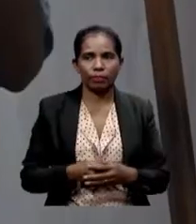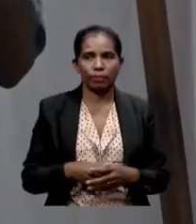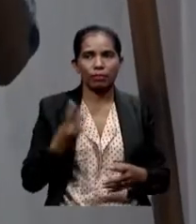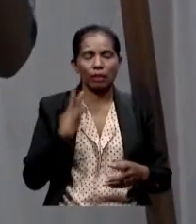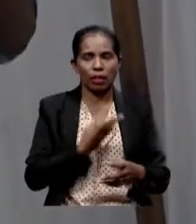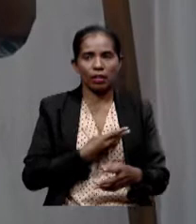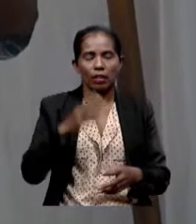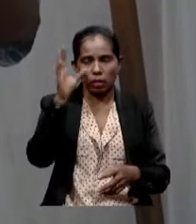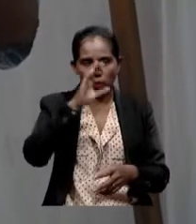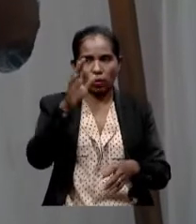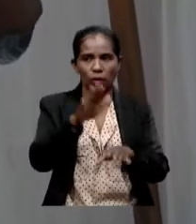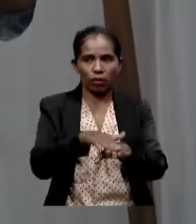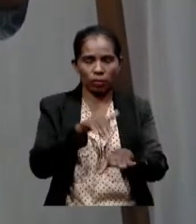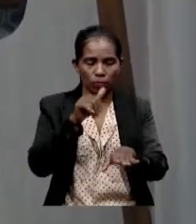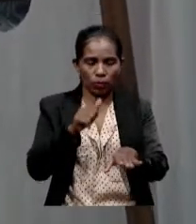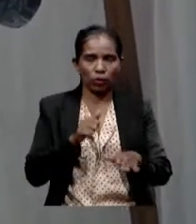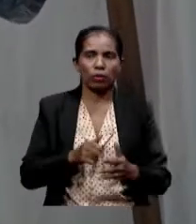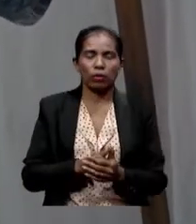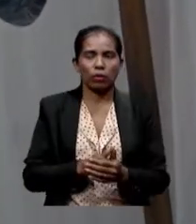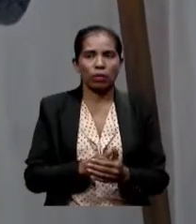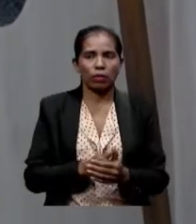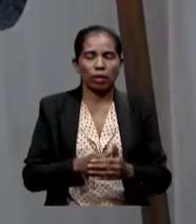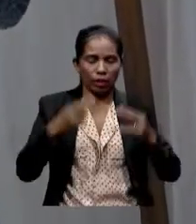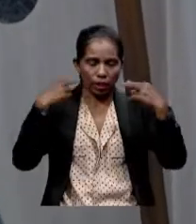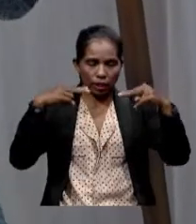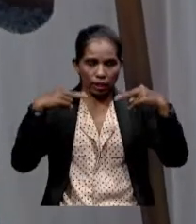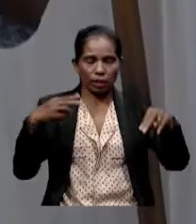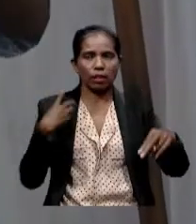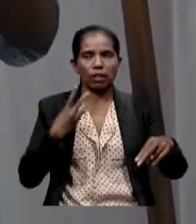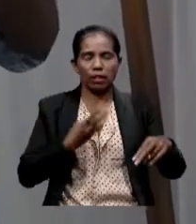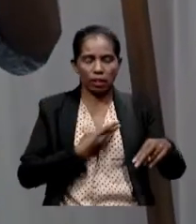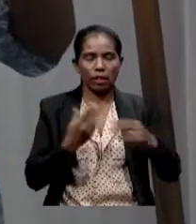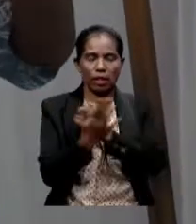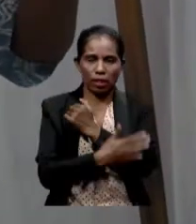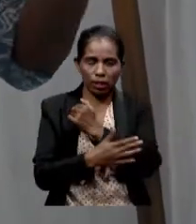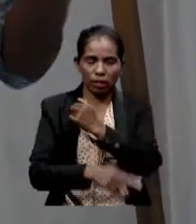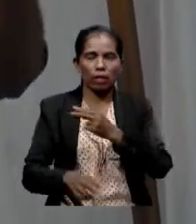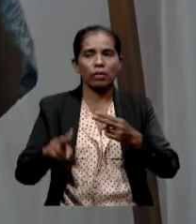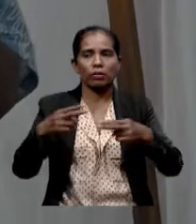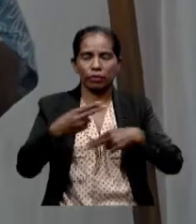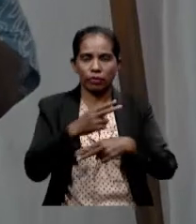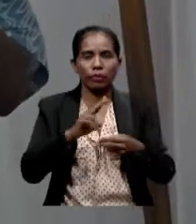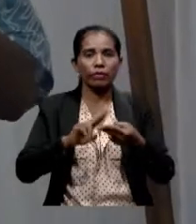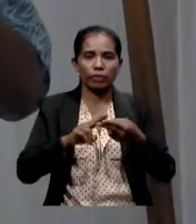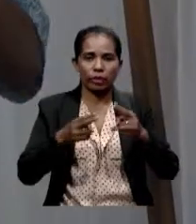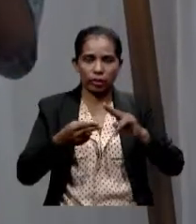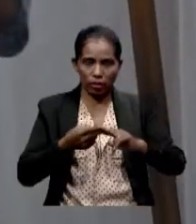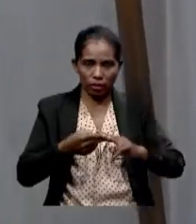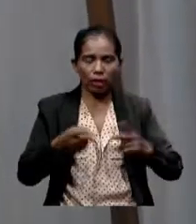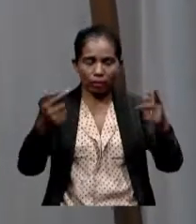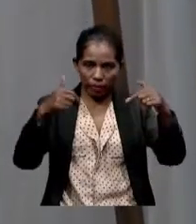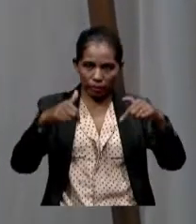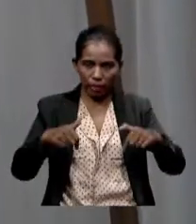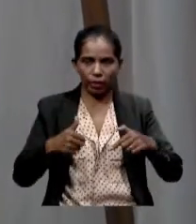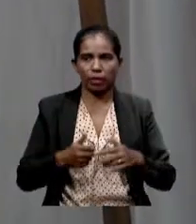bolo, como dizia, bolo nebeba dia quilo, ia também nação vizinho, o Sira nema mai,